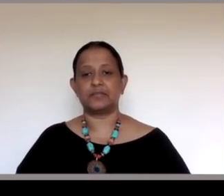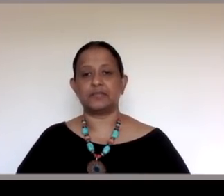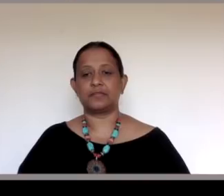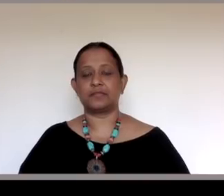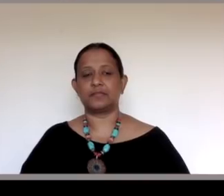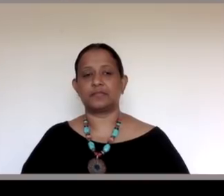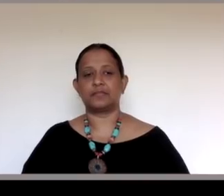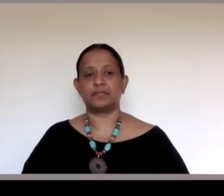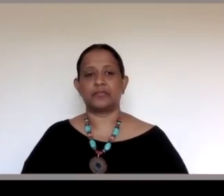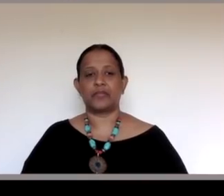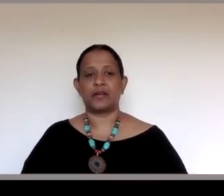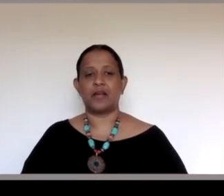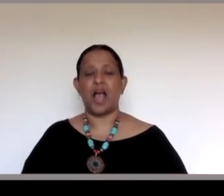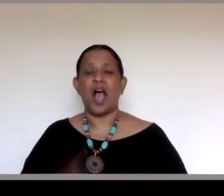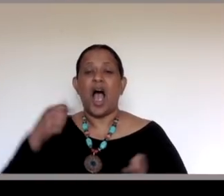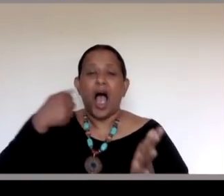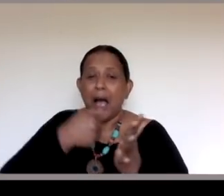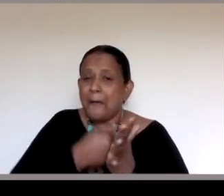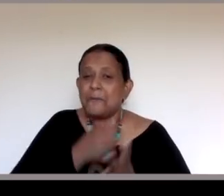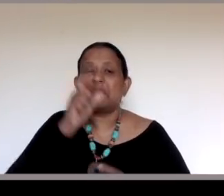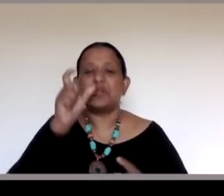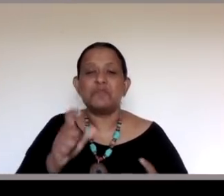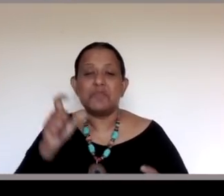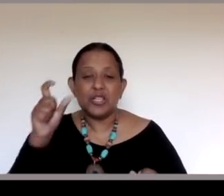செலுத்துவார்கள். அப்பொழுது உங்களுடைய உறவுகள் வளருகிறது.